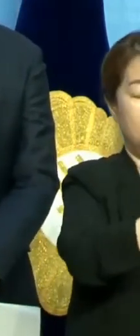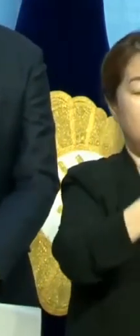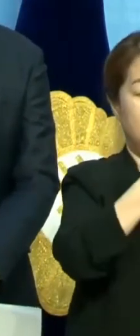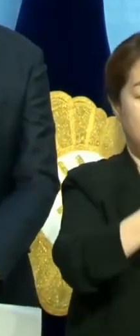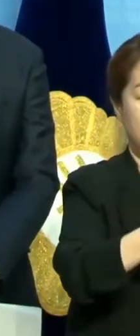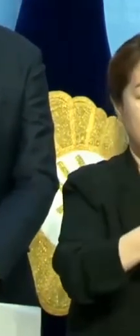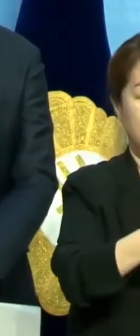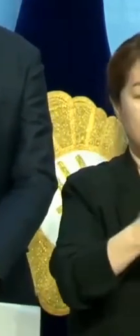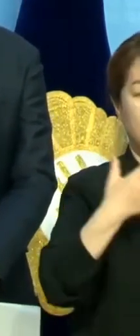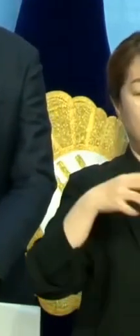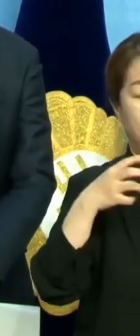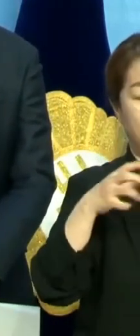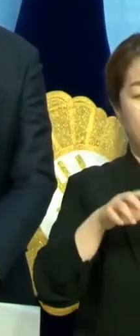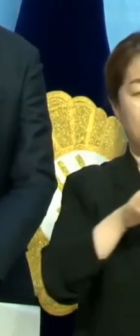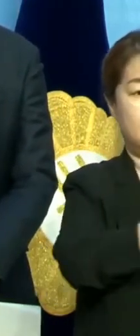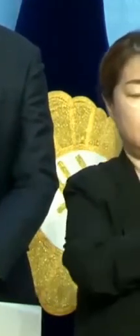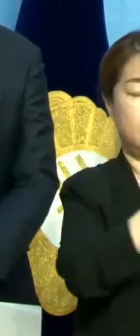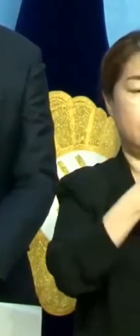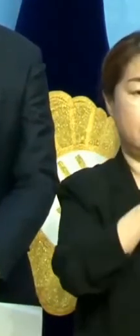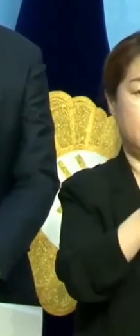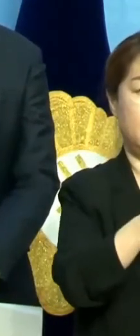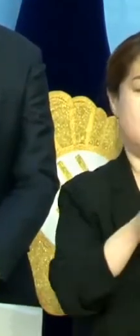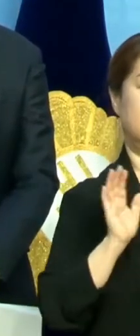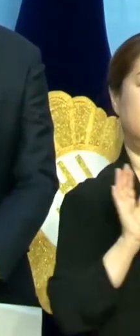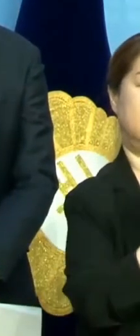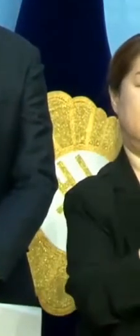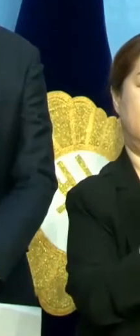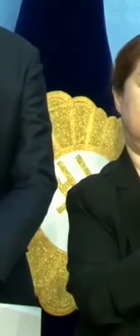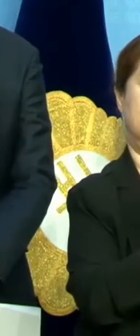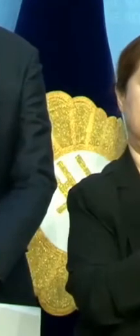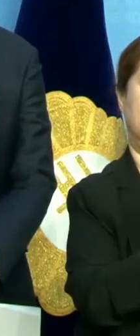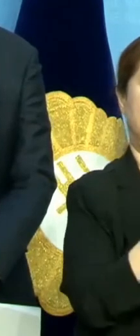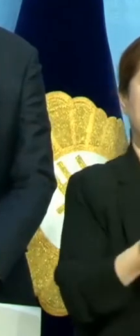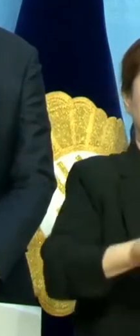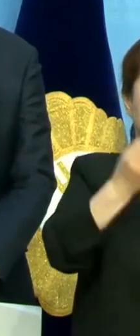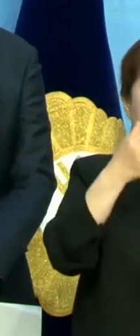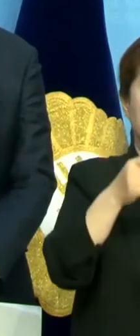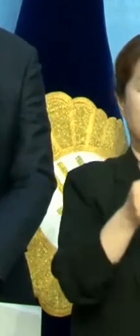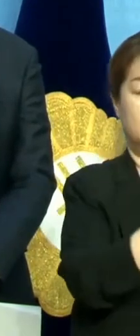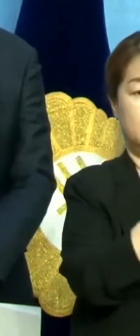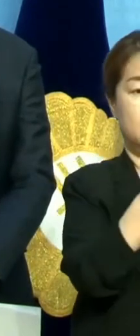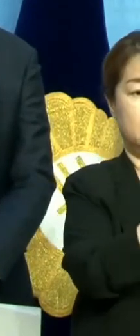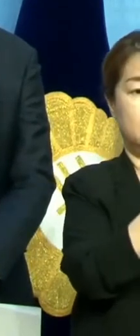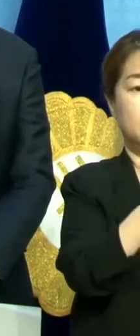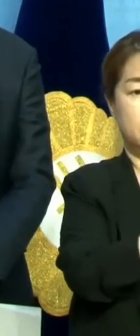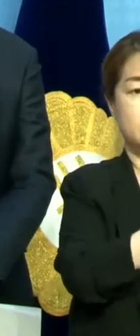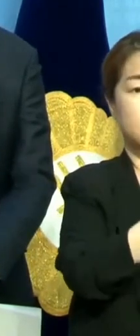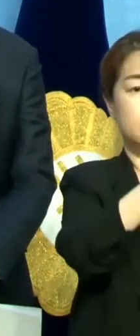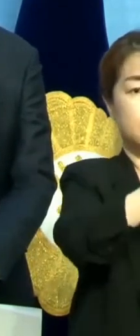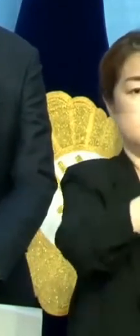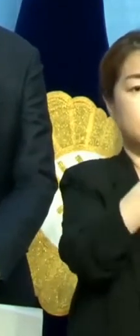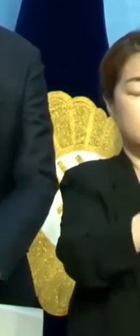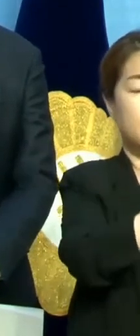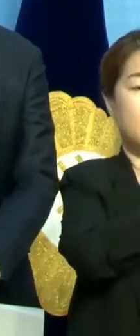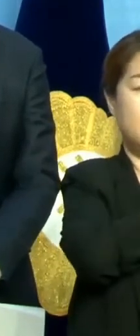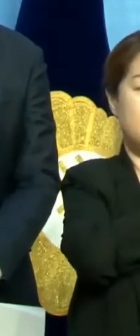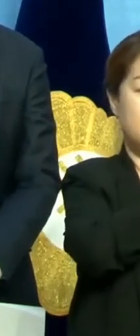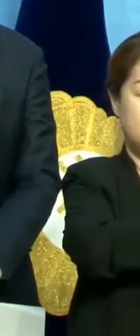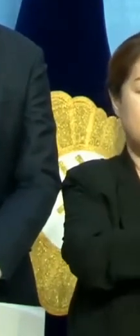레프트 자리에서 주전과 백업으로 우승, 준우승을 하였고 열심히 한 결과라고